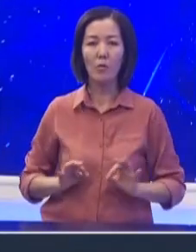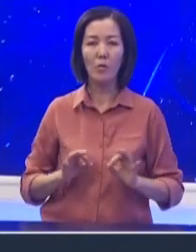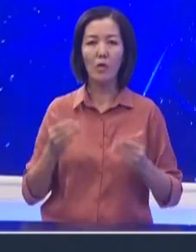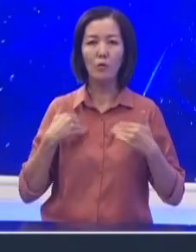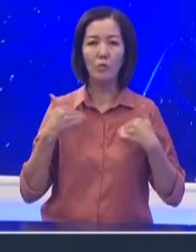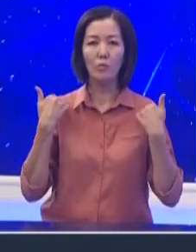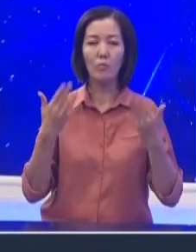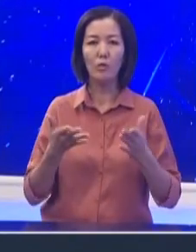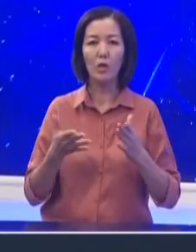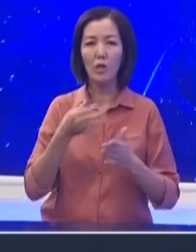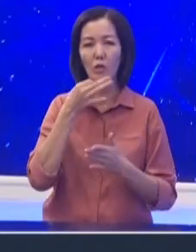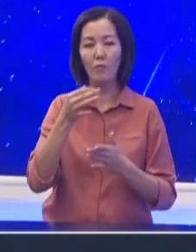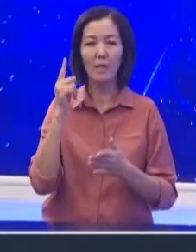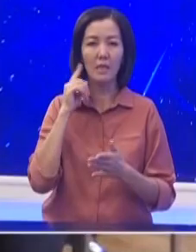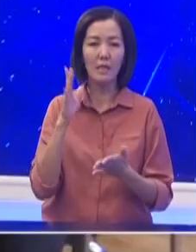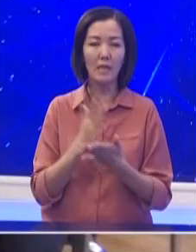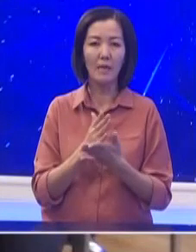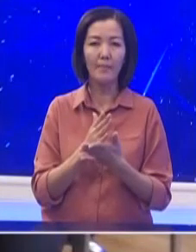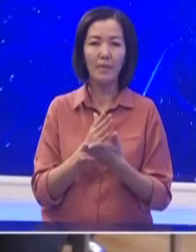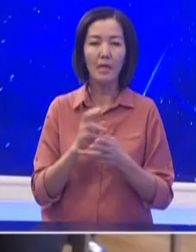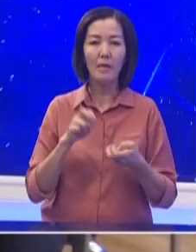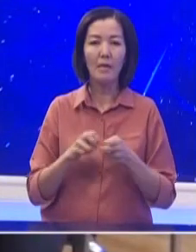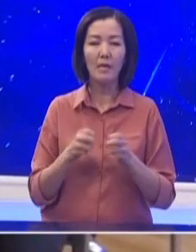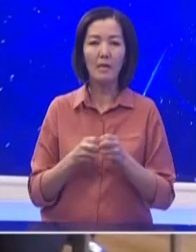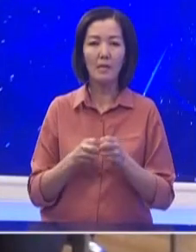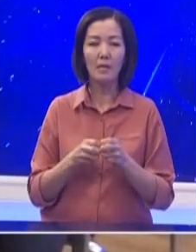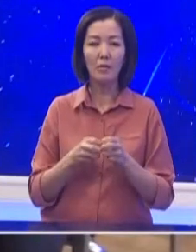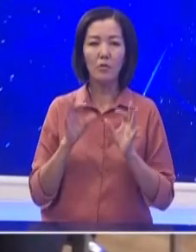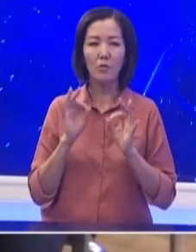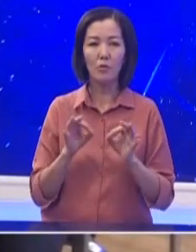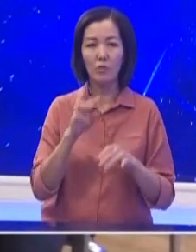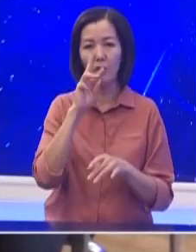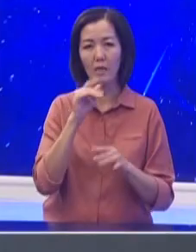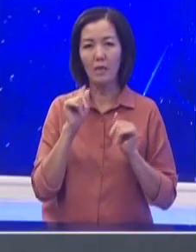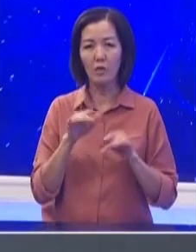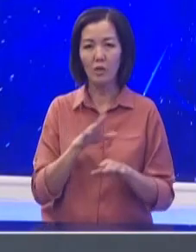жіберген ұсынымы бойынша жауаптылар тыңдалды. Мәселелердің ақ қарасы анықталды.